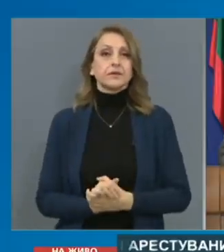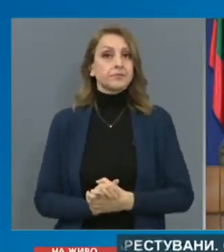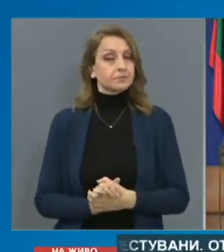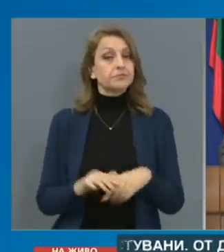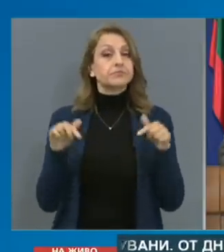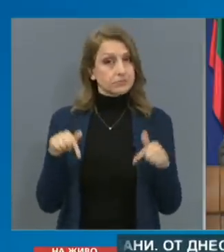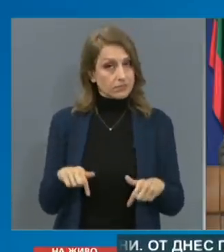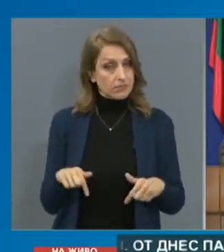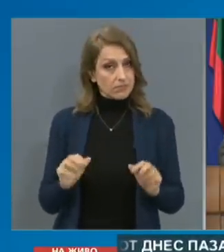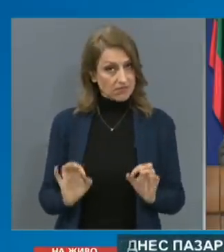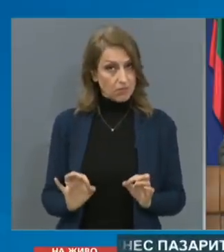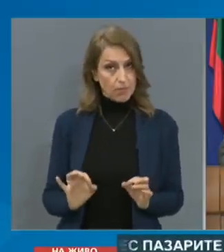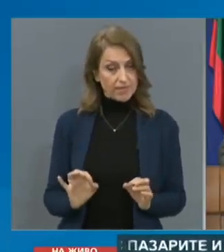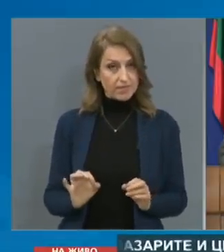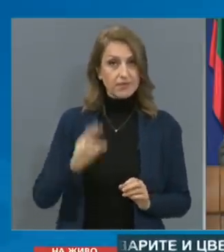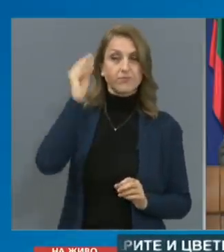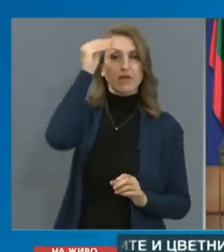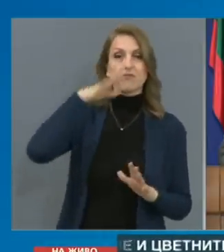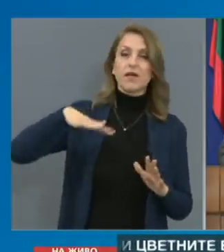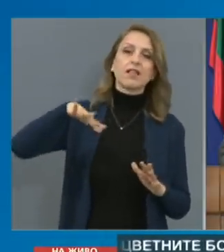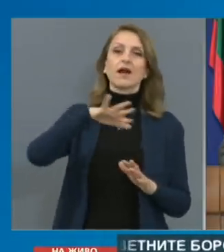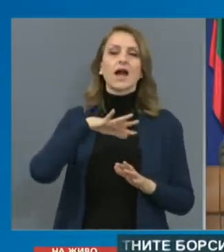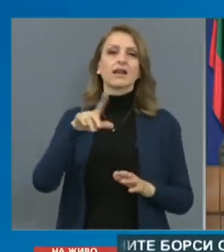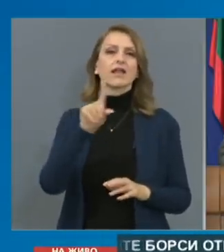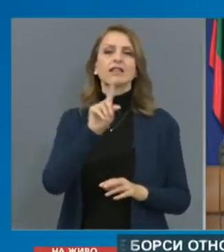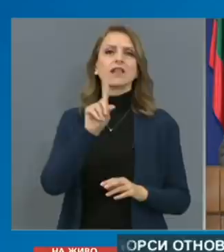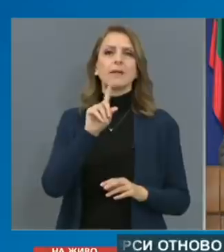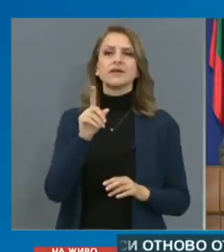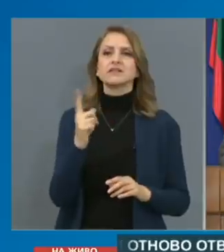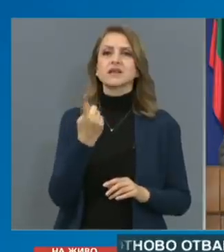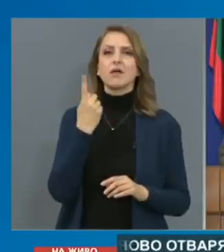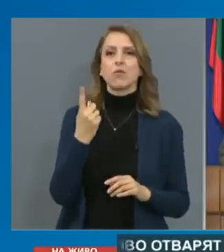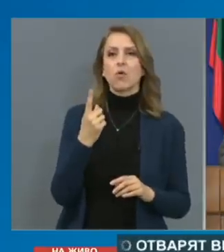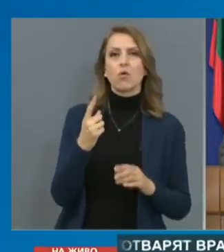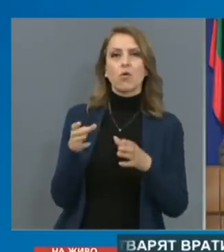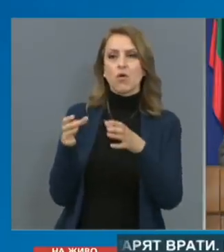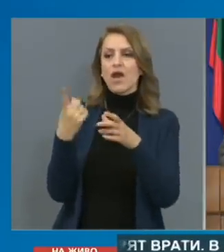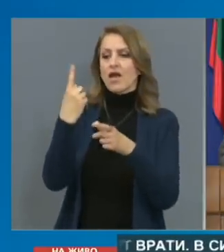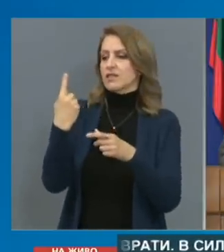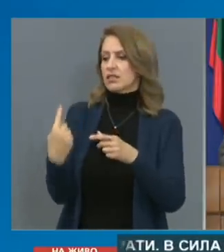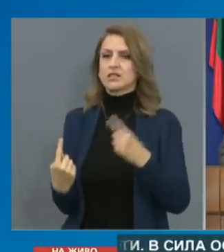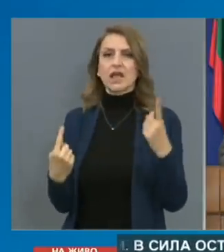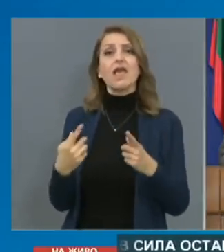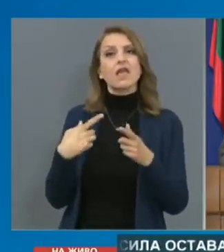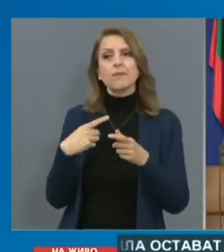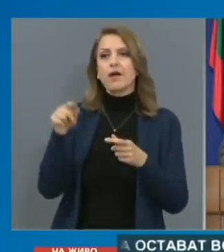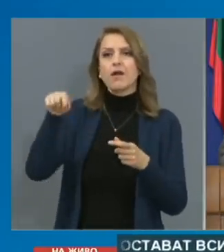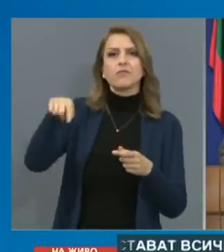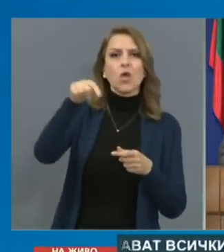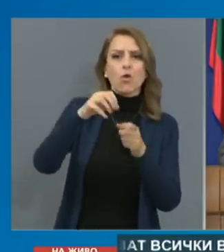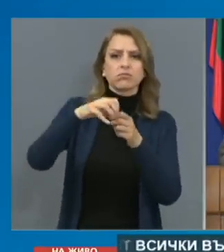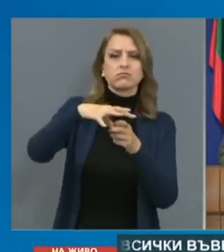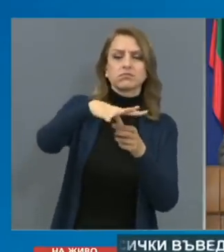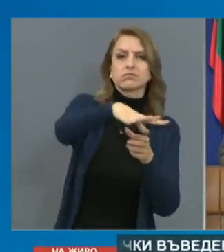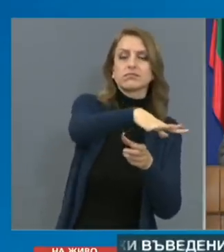В момента в България се намират не само отделни случаи, се намират цели клъстери, които е